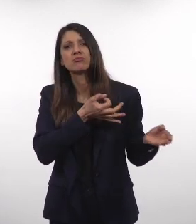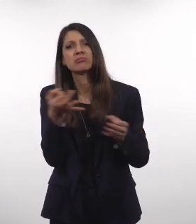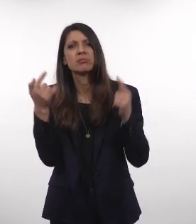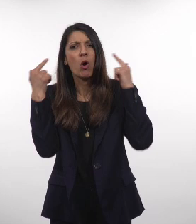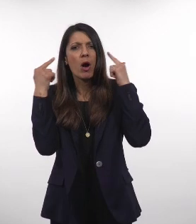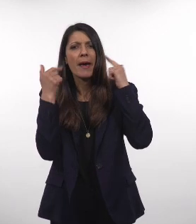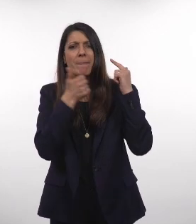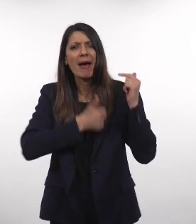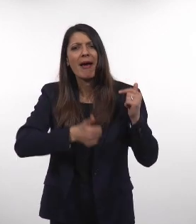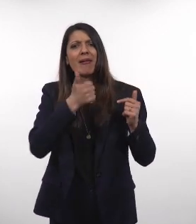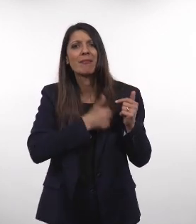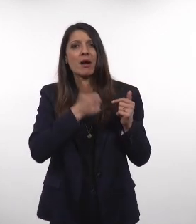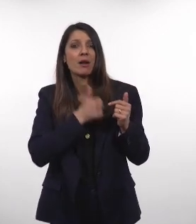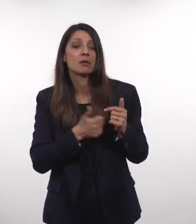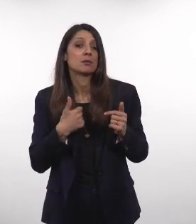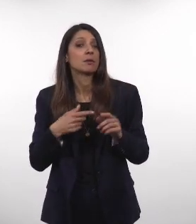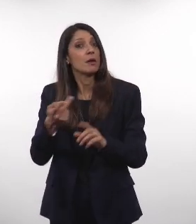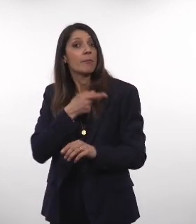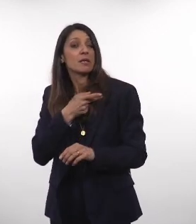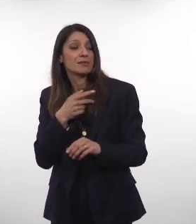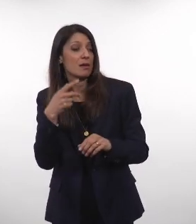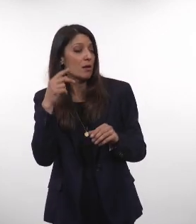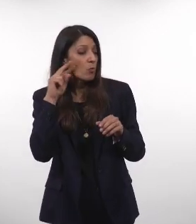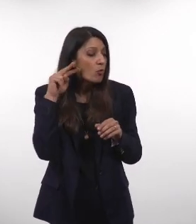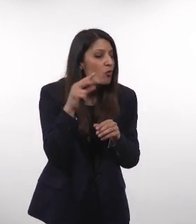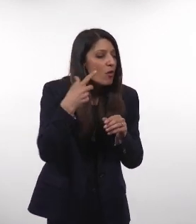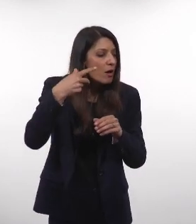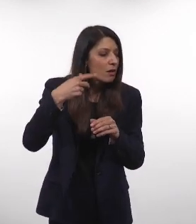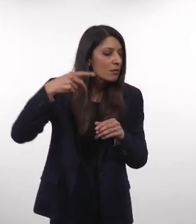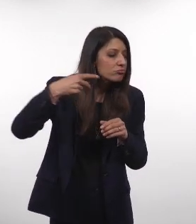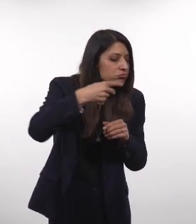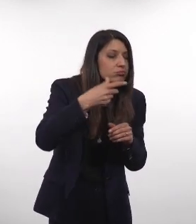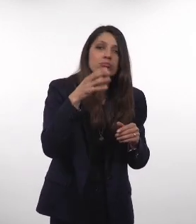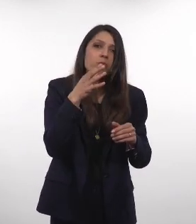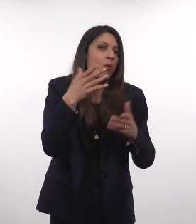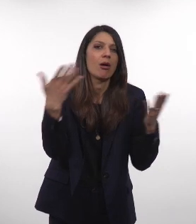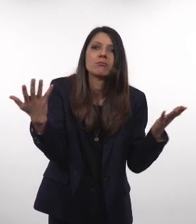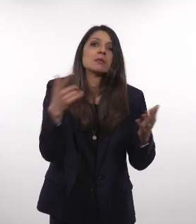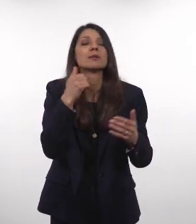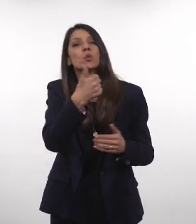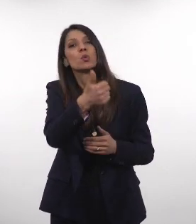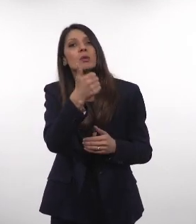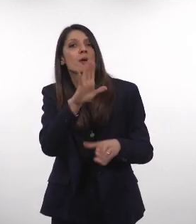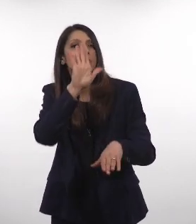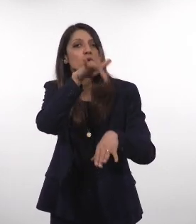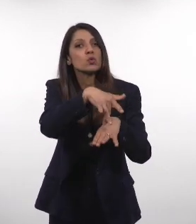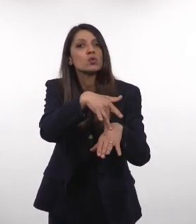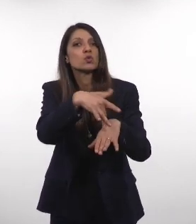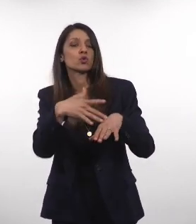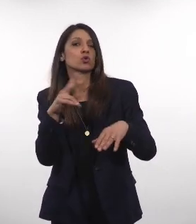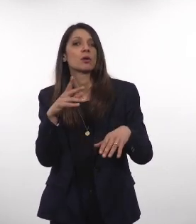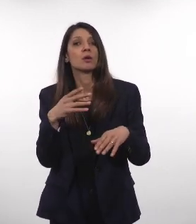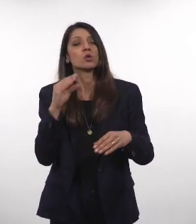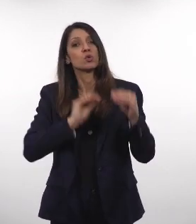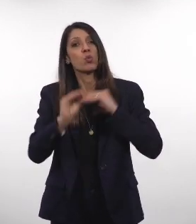oreilles. Impossible pour notre médecin de l'examiner. Joris a donc intégré le programme d'habituation aux soins depuis 1